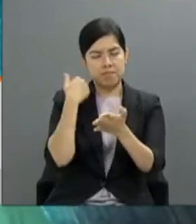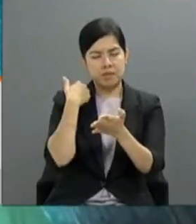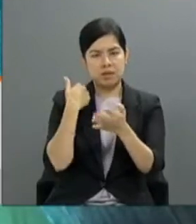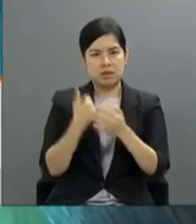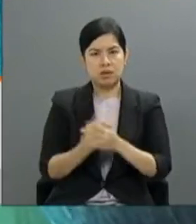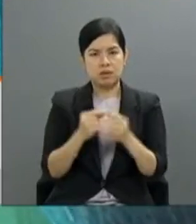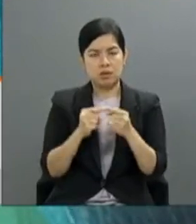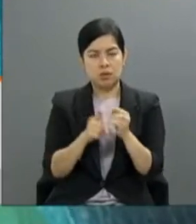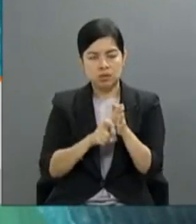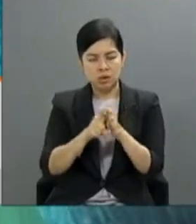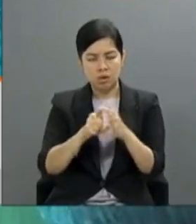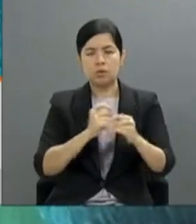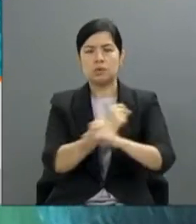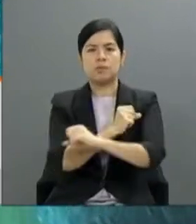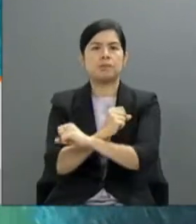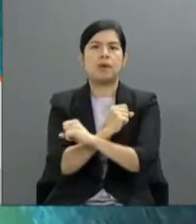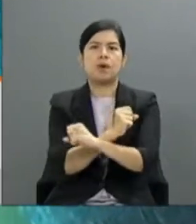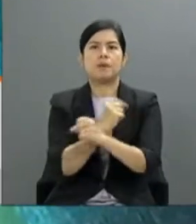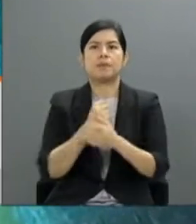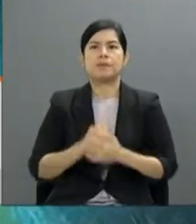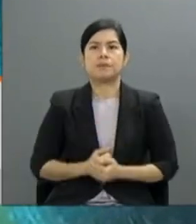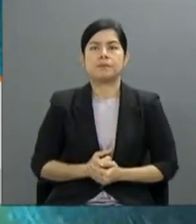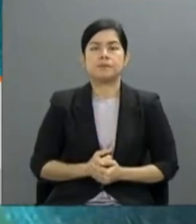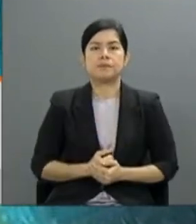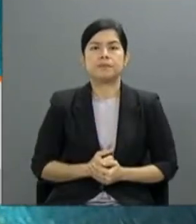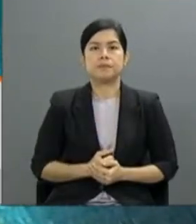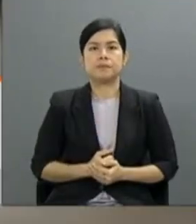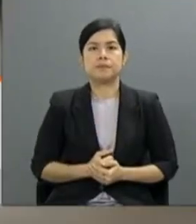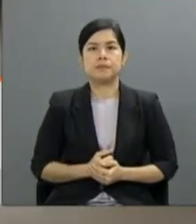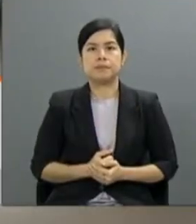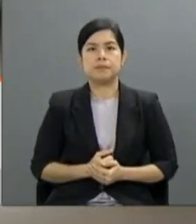-19 ต้องเปิดต้องไม่มีคนนะ